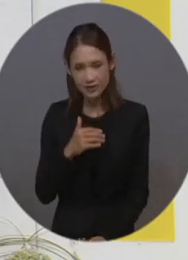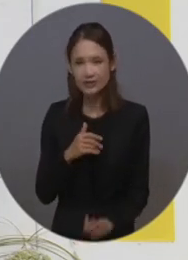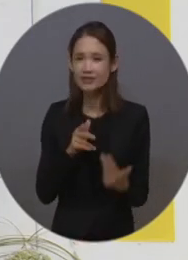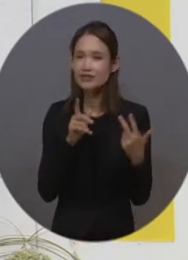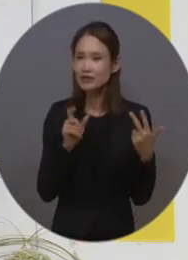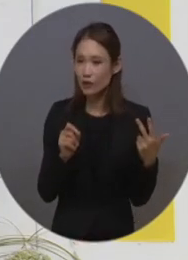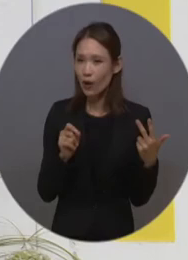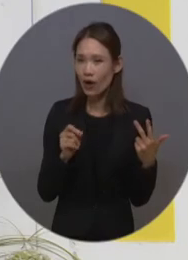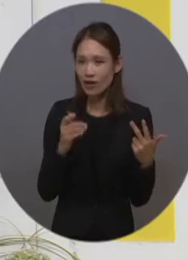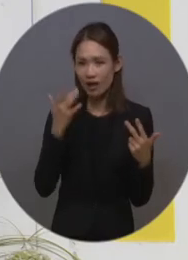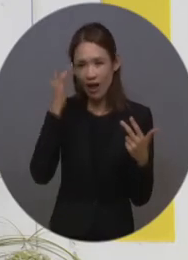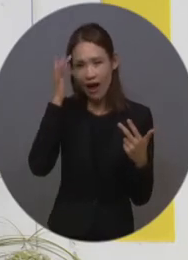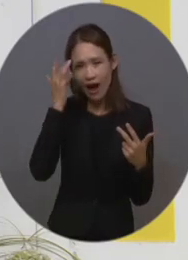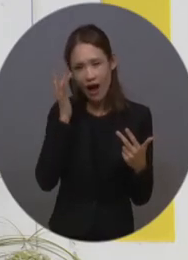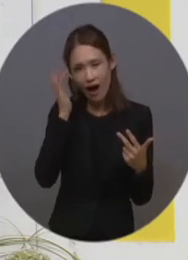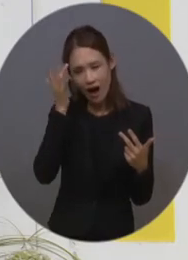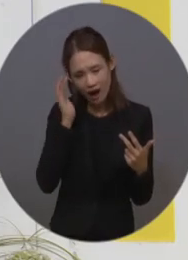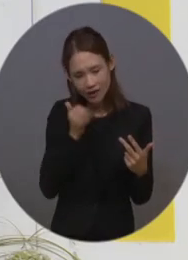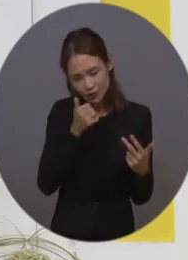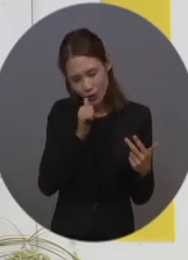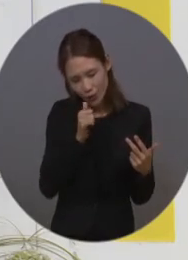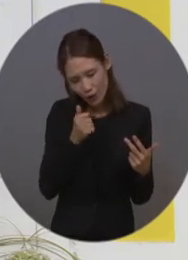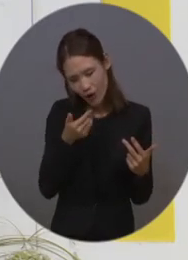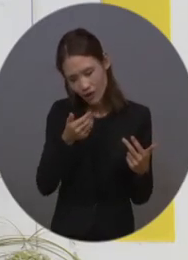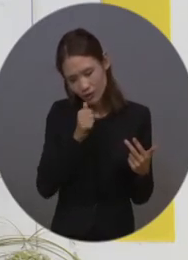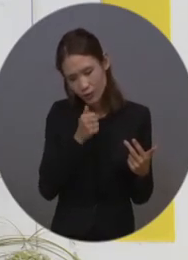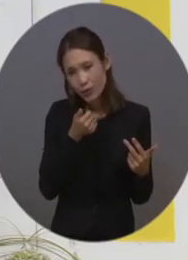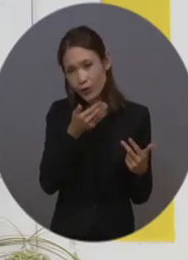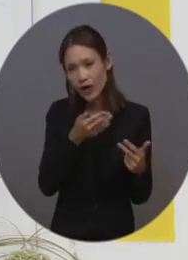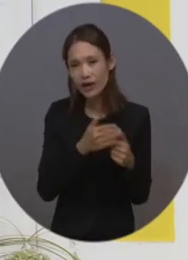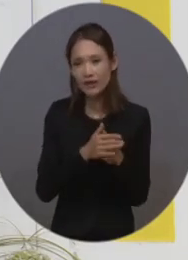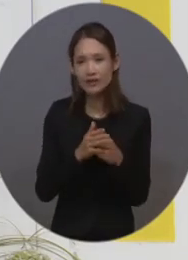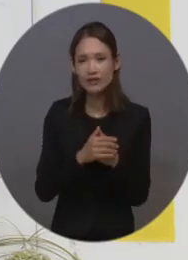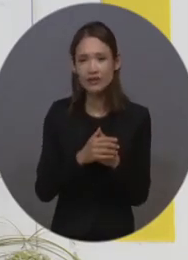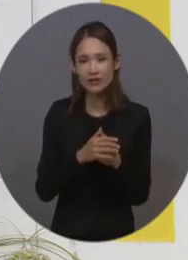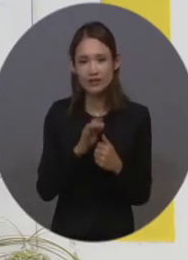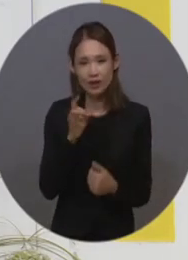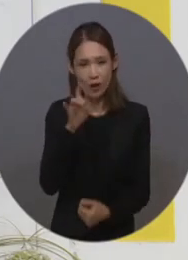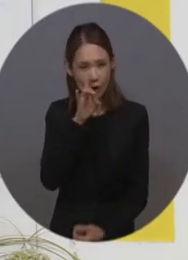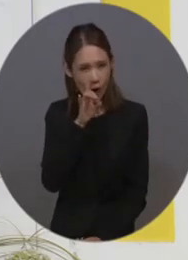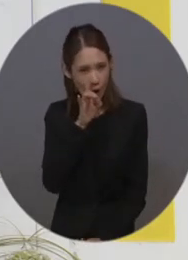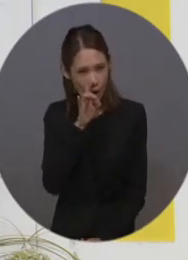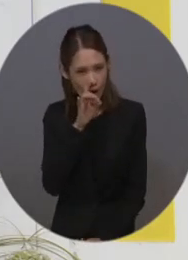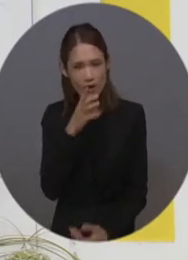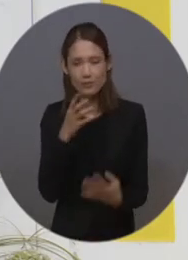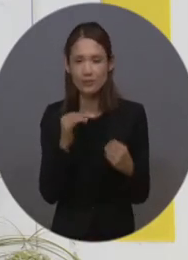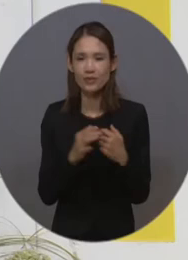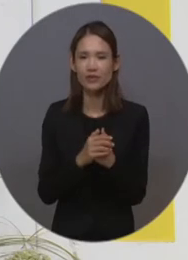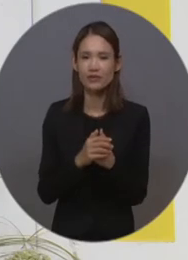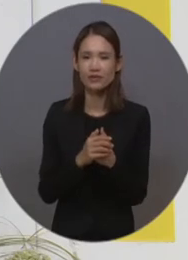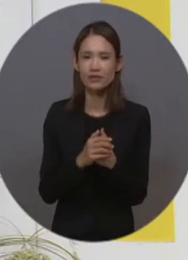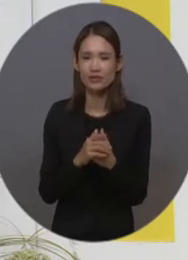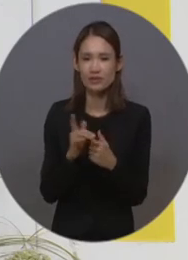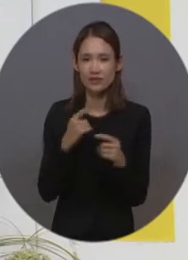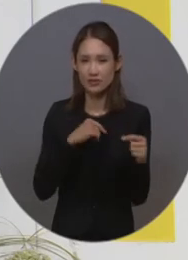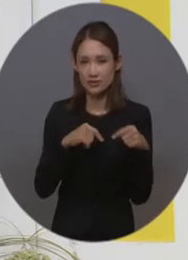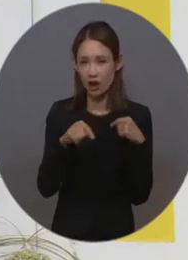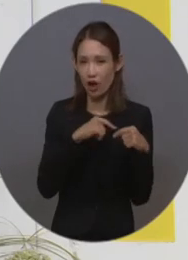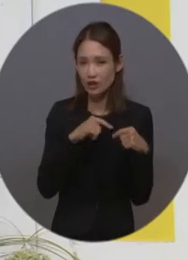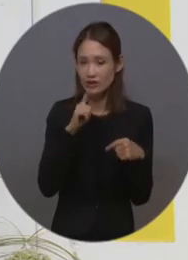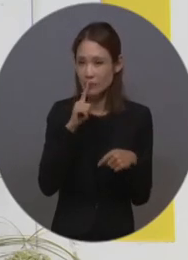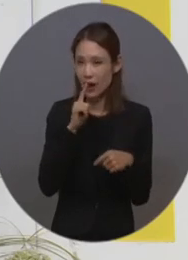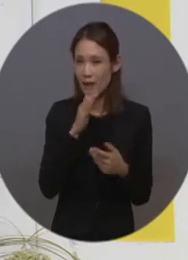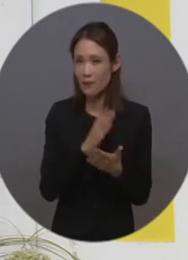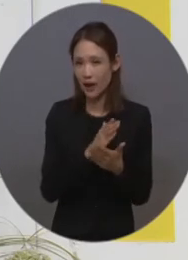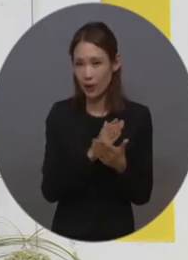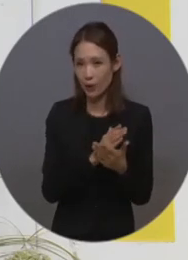7월인데 땀 뻘뻘 흘리면서 이제 통역을 하는데 네. 클린턴 대통령이 또 호기심이 많아가지고 네. 그 무슨 정치 얘기보다는 이렇게